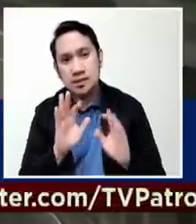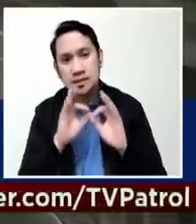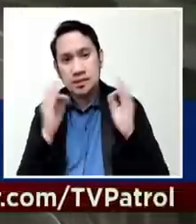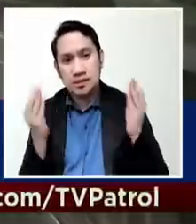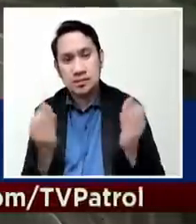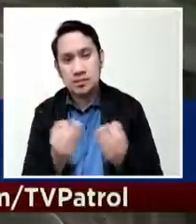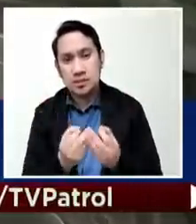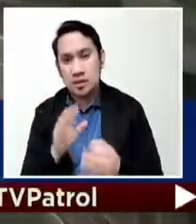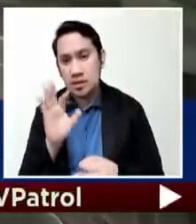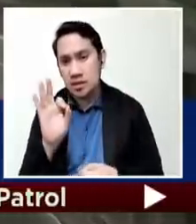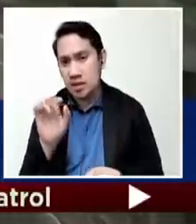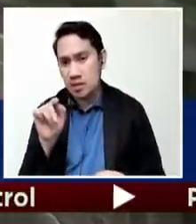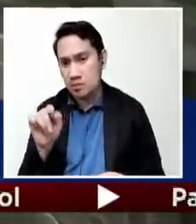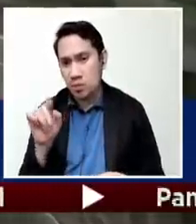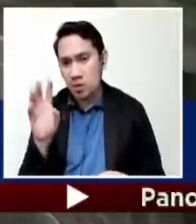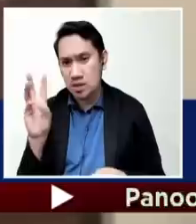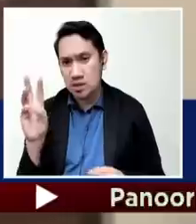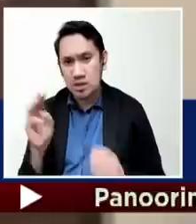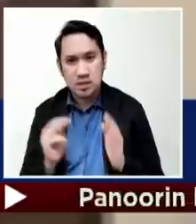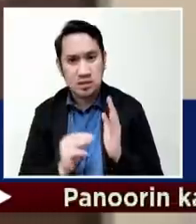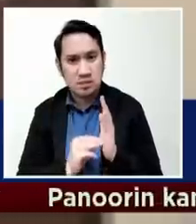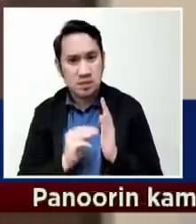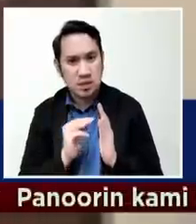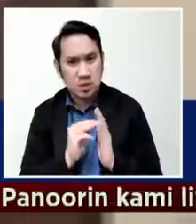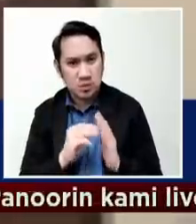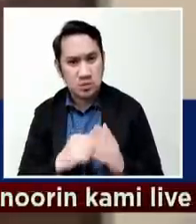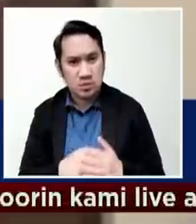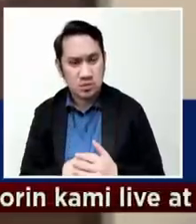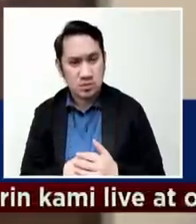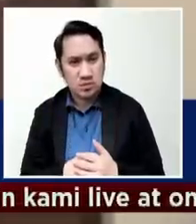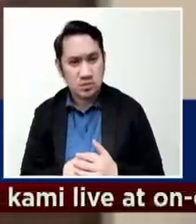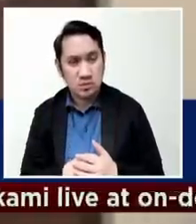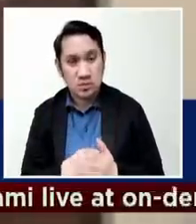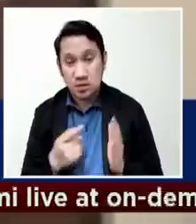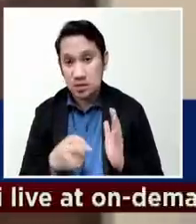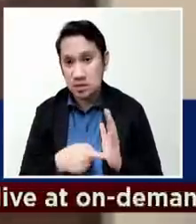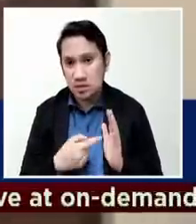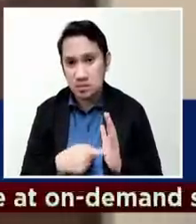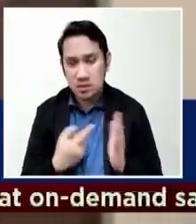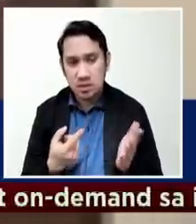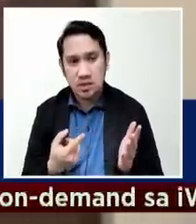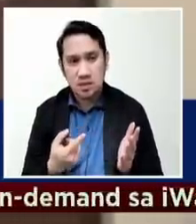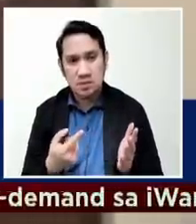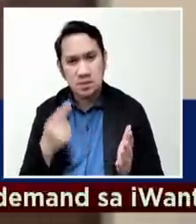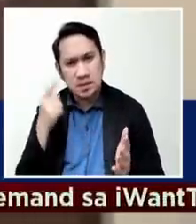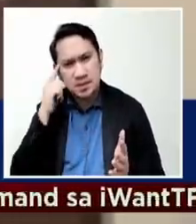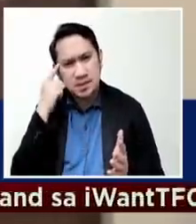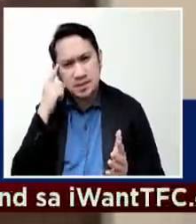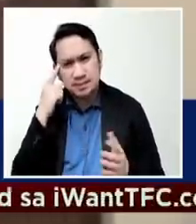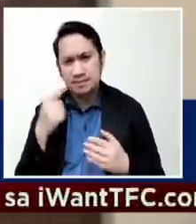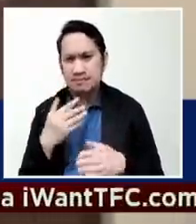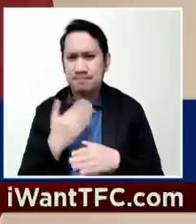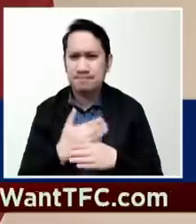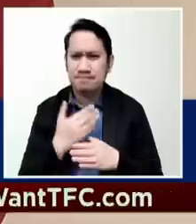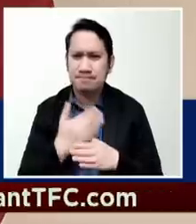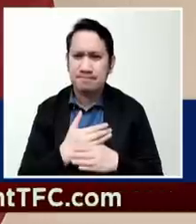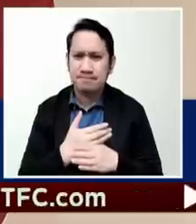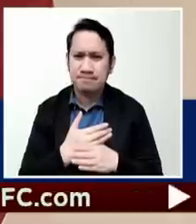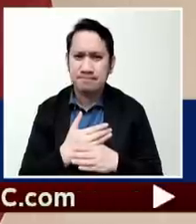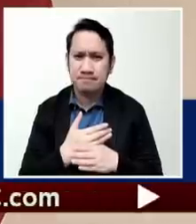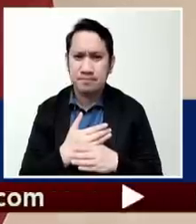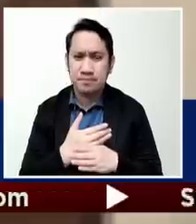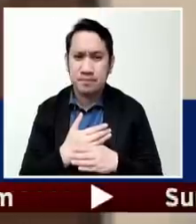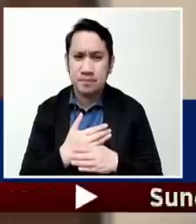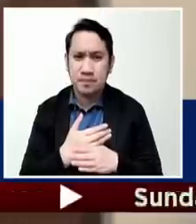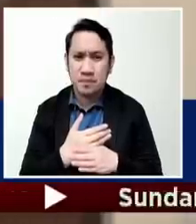9.6 million na Maynilad bill. Minsan nga yung pagkain mo mapipigil pagka naiisip mo yung babayaran mo na ganun eh. Paano na